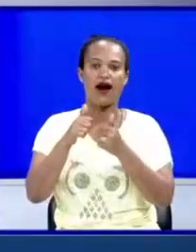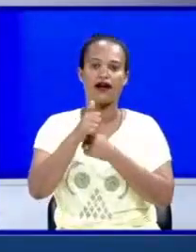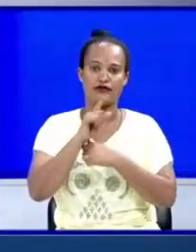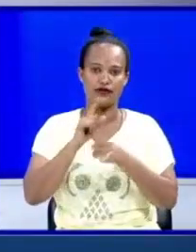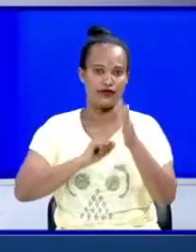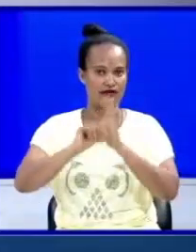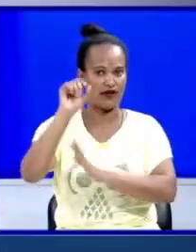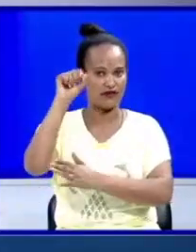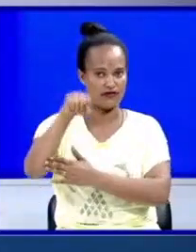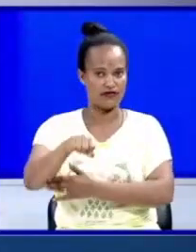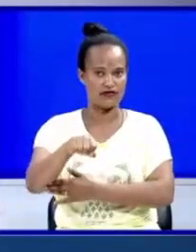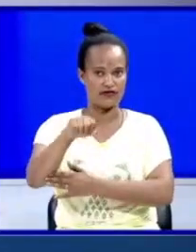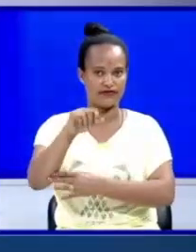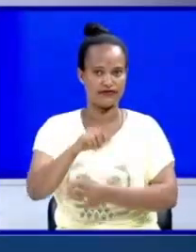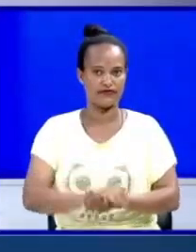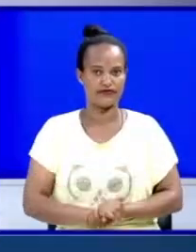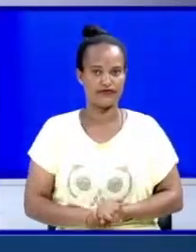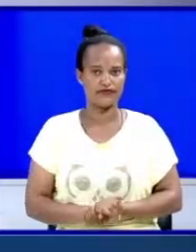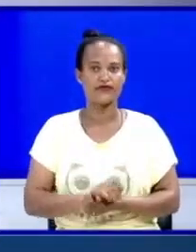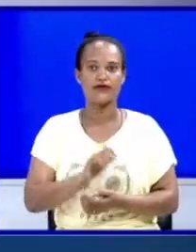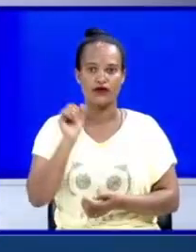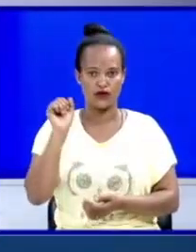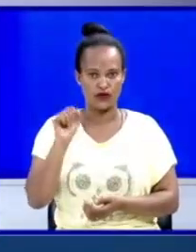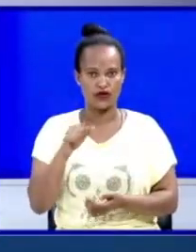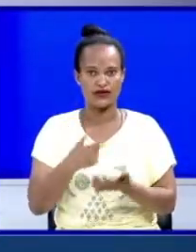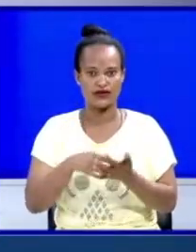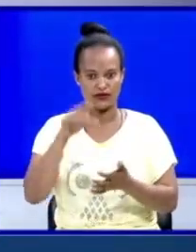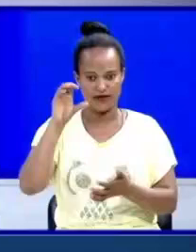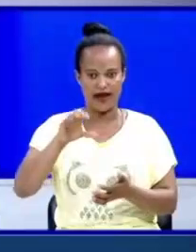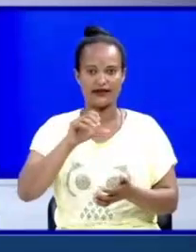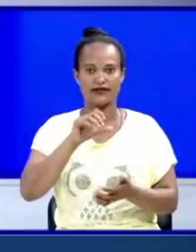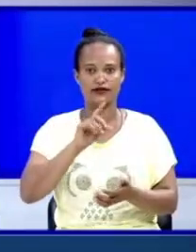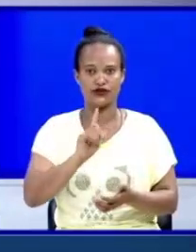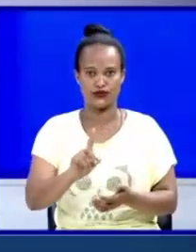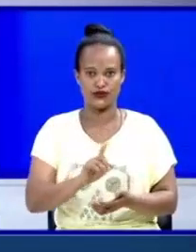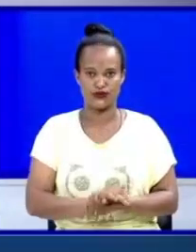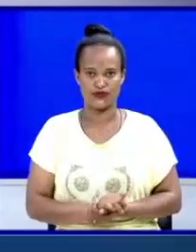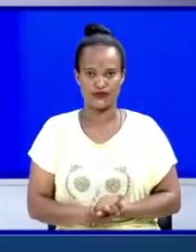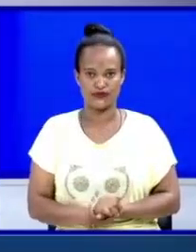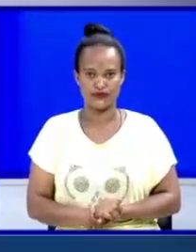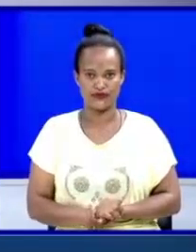ትግራይ ትስእ ኣወትናን ከዓ ናይ ግድን እዩ